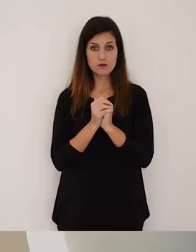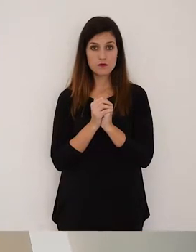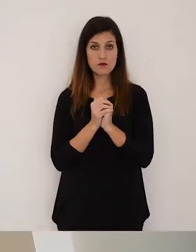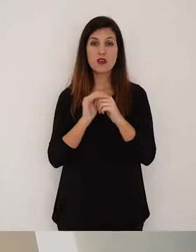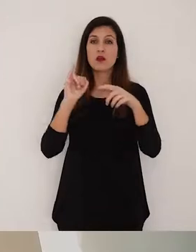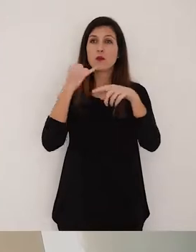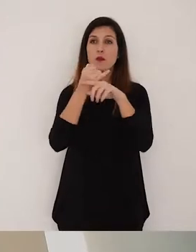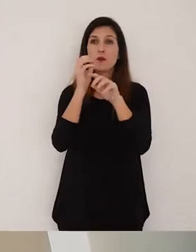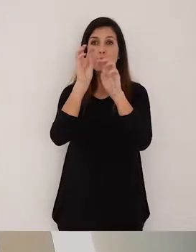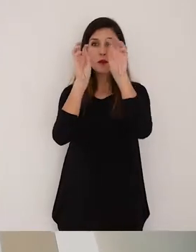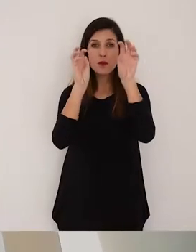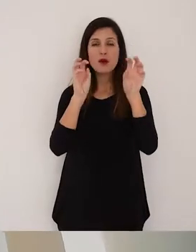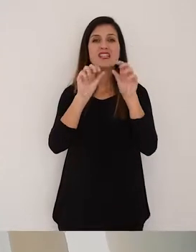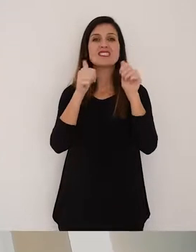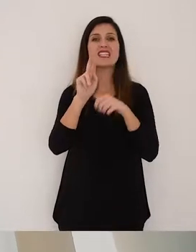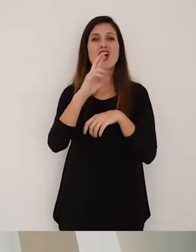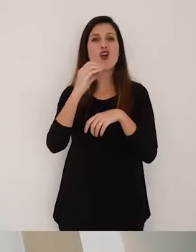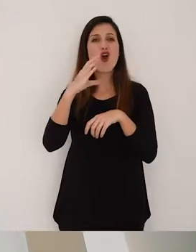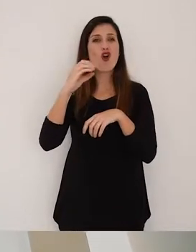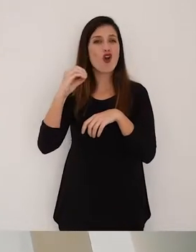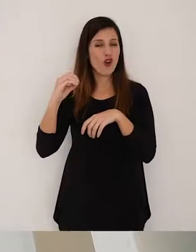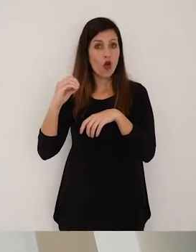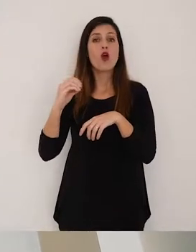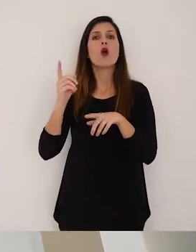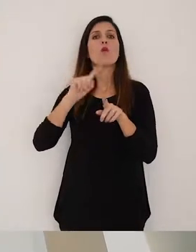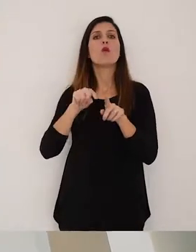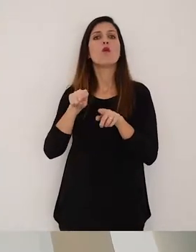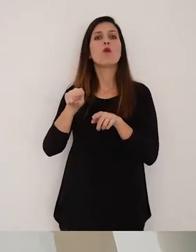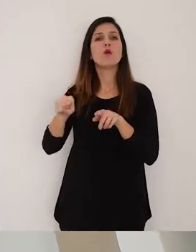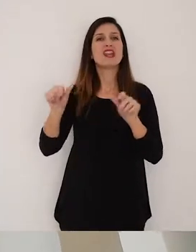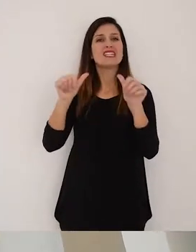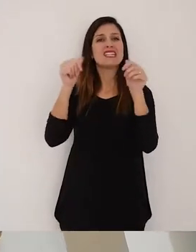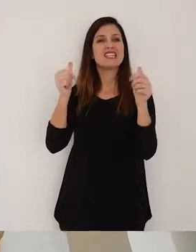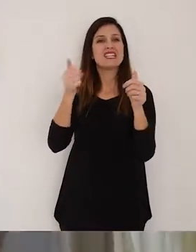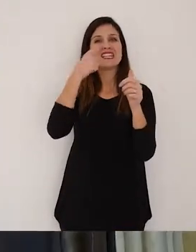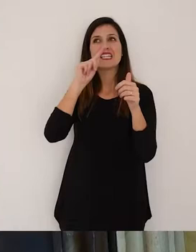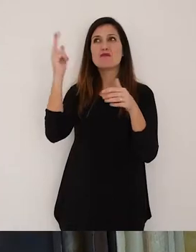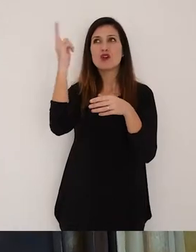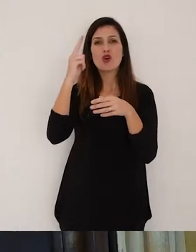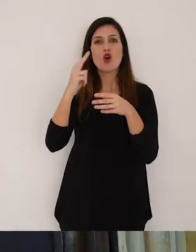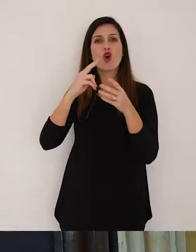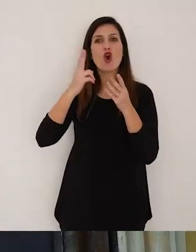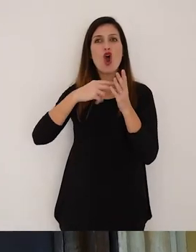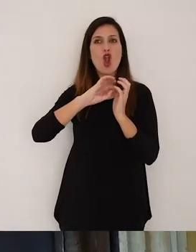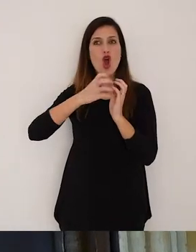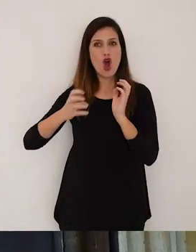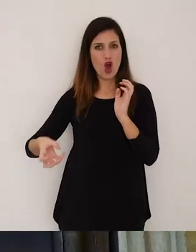Le decorazioni rocaille e i preziosi stucchi colorati si mostrano nell'altare della Vergine del Carmine.